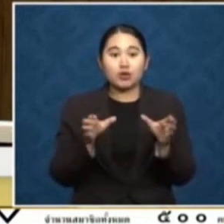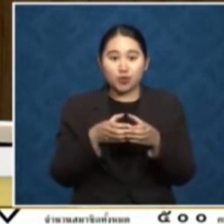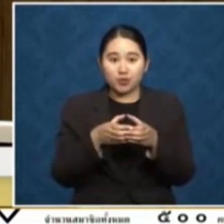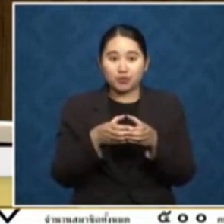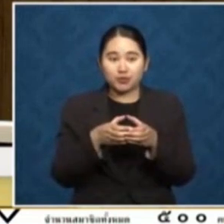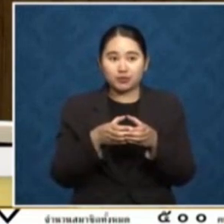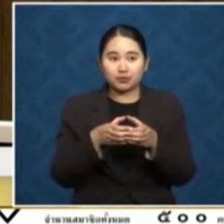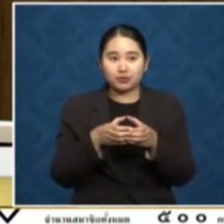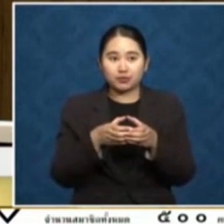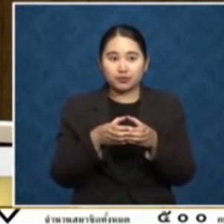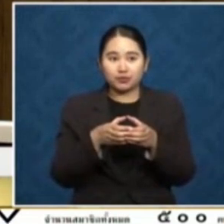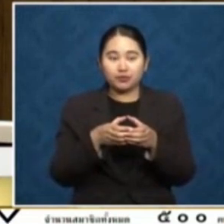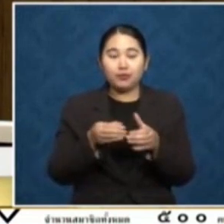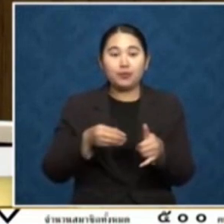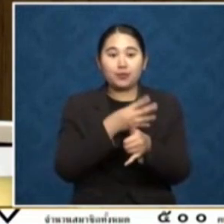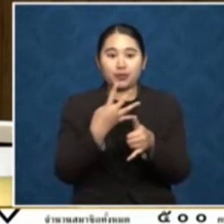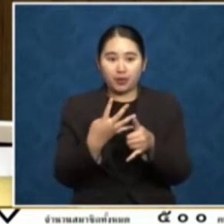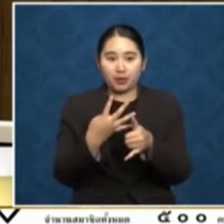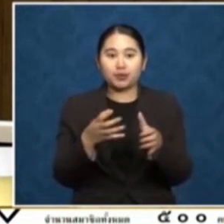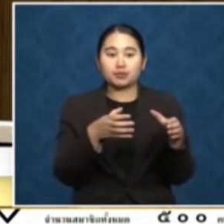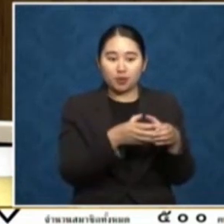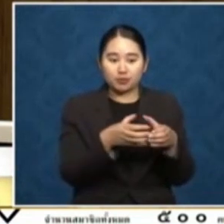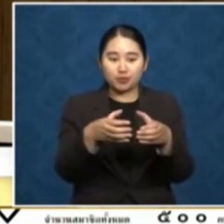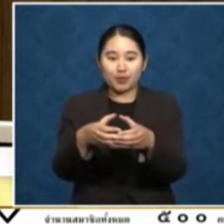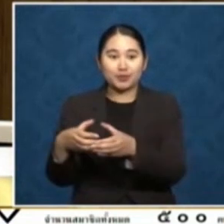ต่เก็บไปถึงว่าเรามีบุคคลผู้มีความ